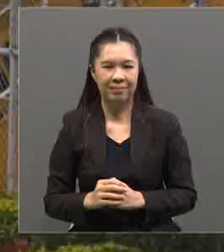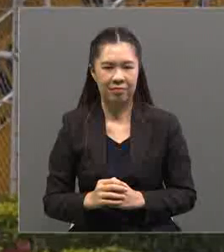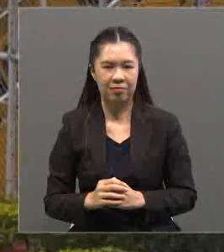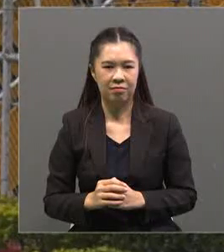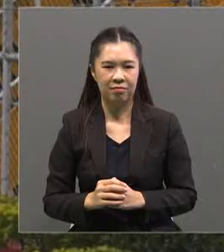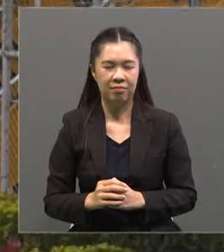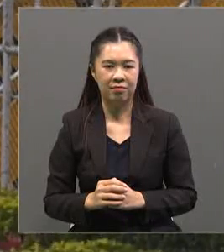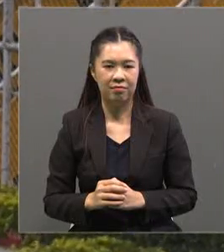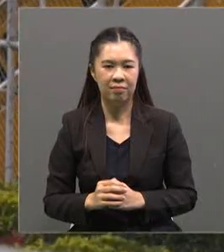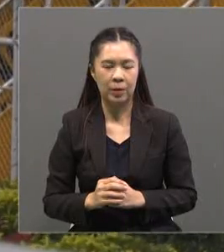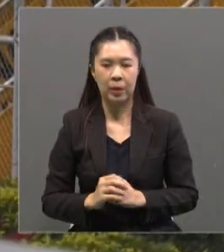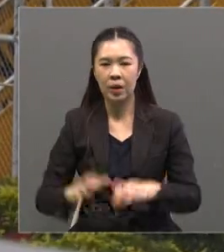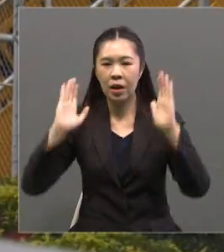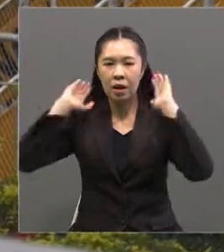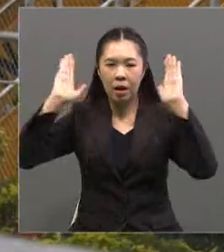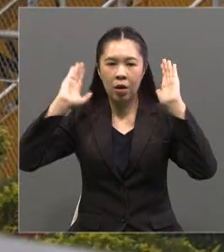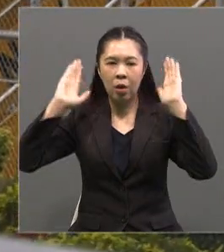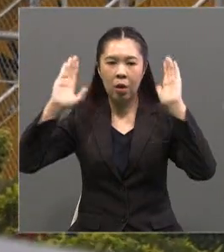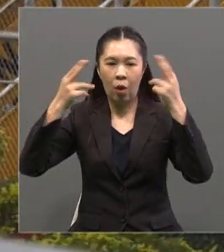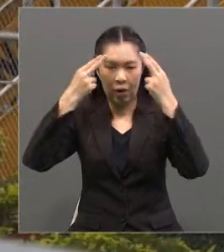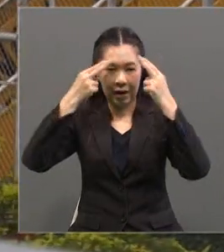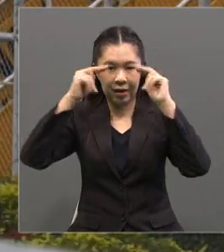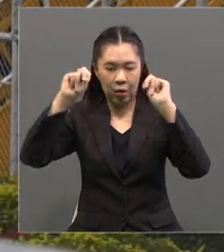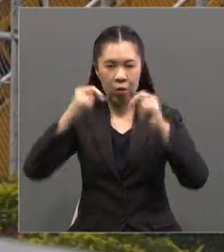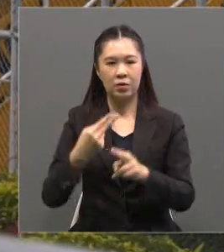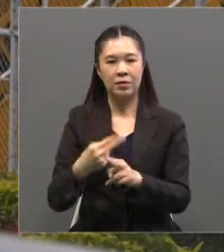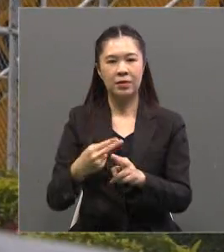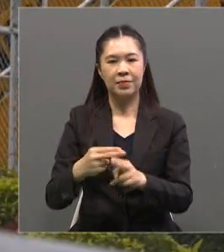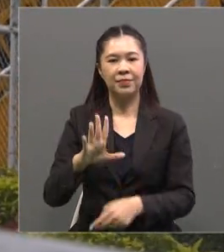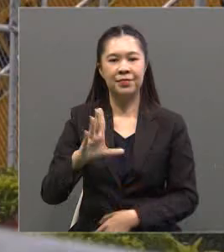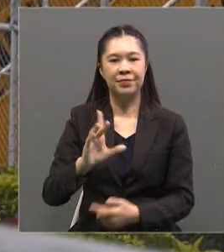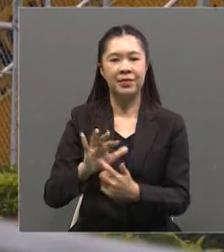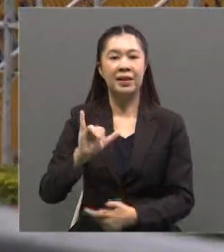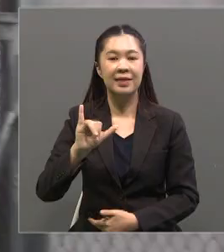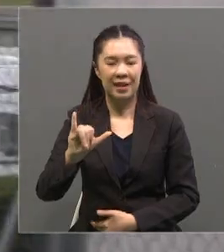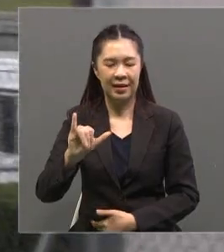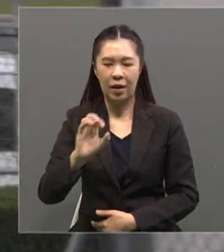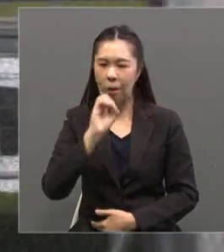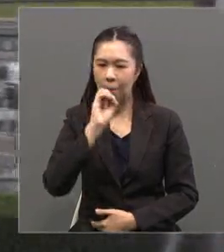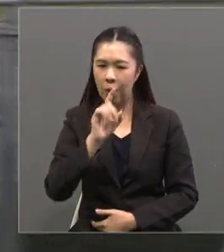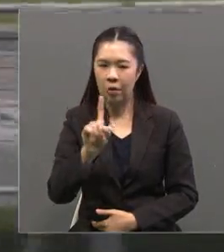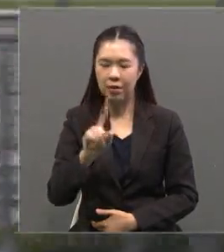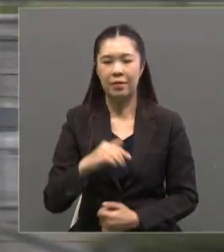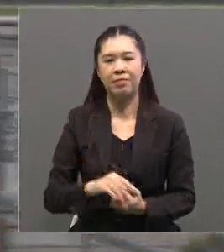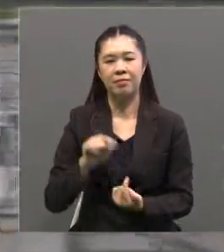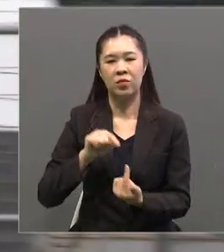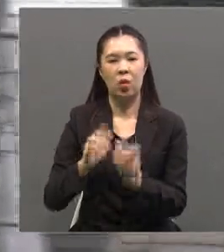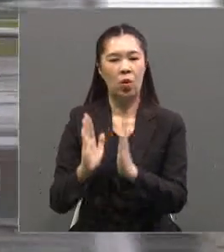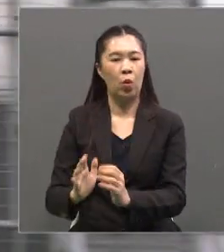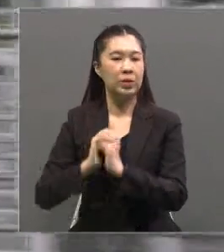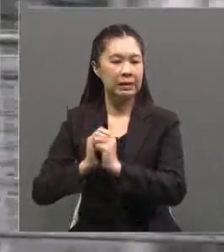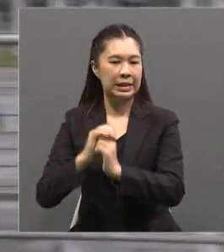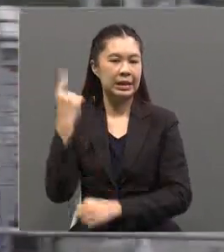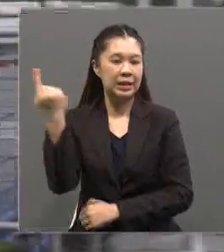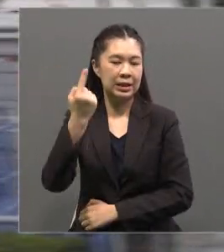เป็นอีกเรื่องนึงที่โฆษกประจำสำนักนายกรัฐมนตรีนายชัยวัชรงค์นะครับบอกถึงเรื่องของการกระตุ้นการเดินทางของนักท่องเที่ยวจี